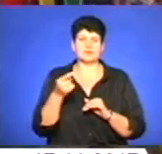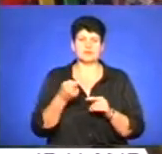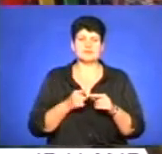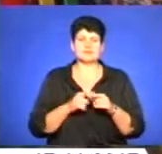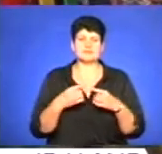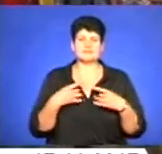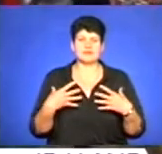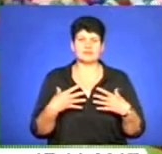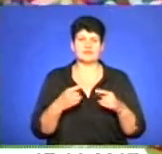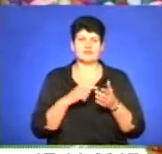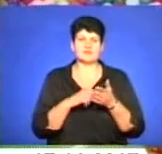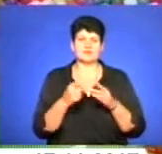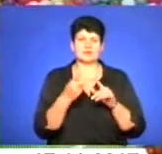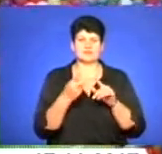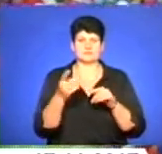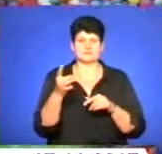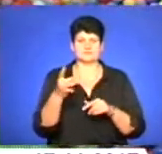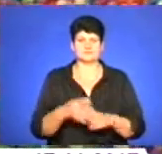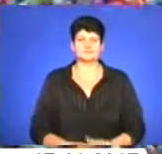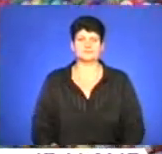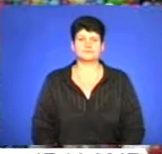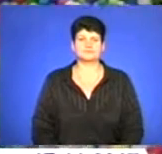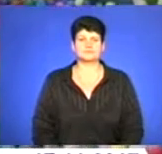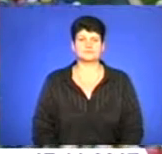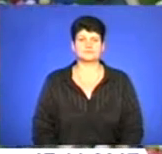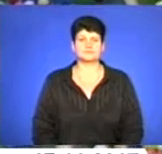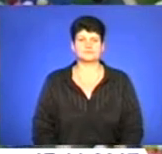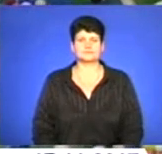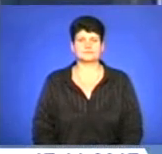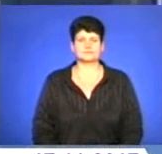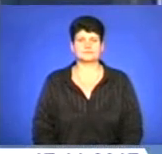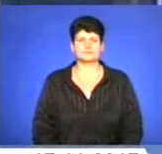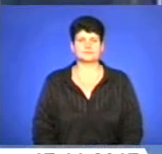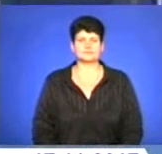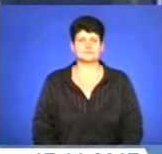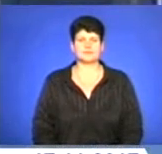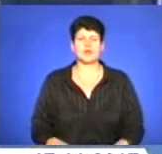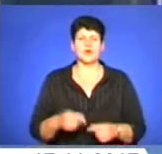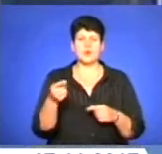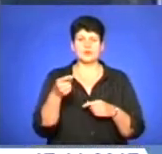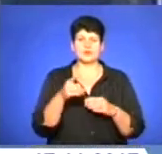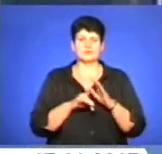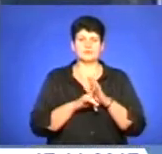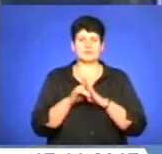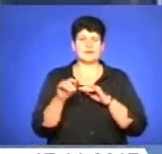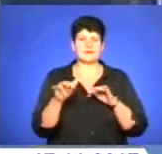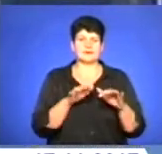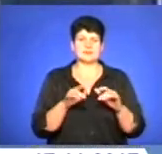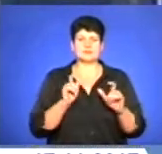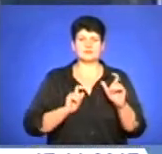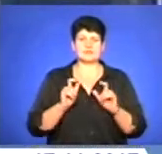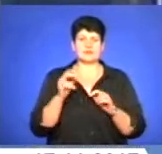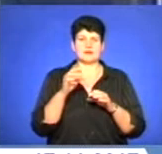свято відзначають вдруге. Соломія Струс, Оксана Галіяш, Вісті ТТБ. У Тернополі стартувала акція «Студентська